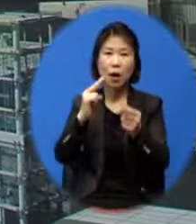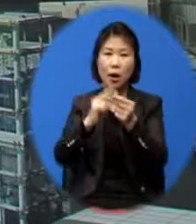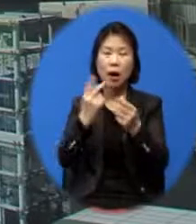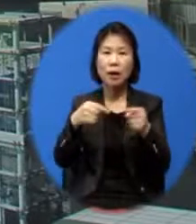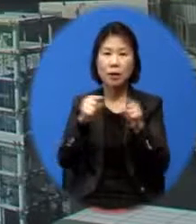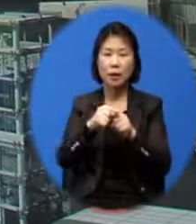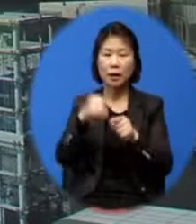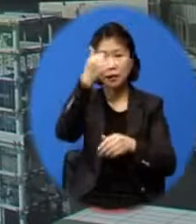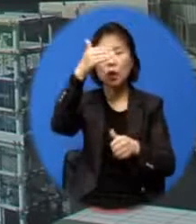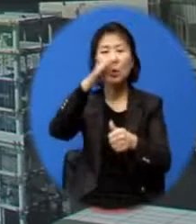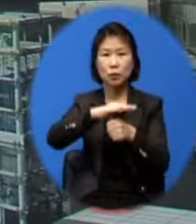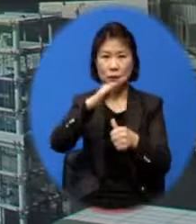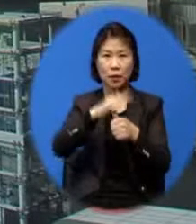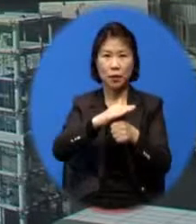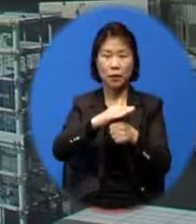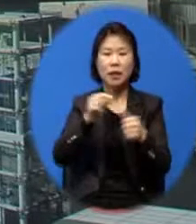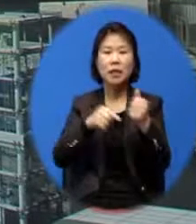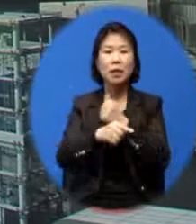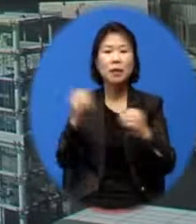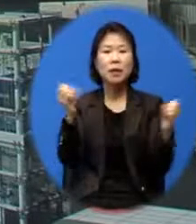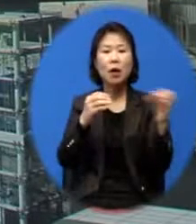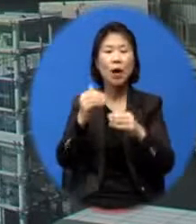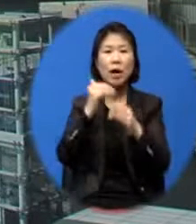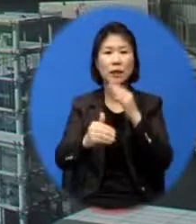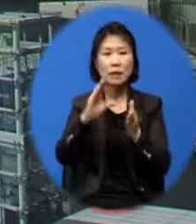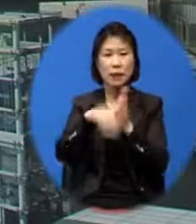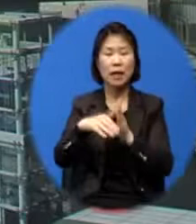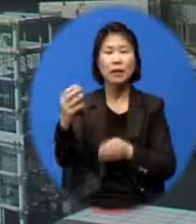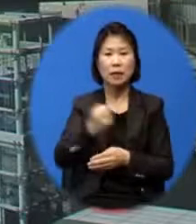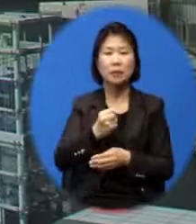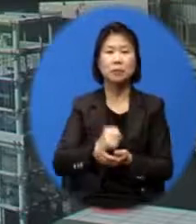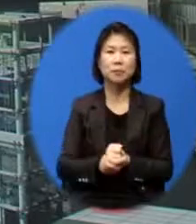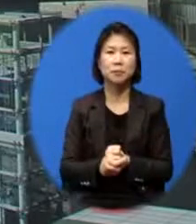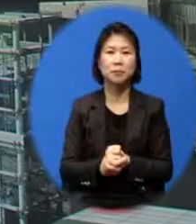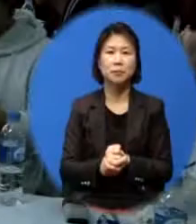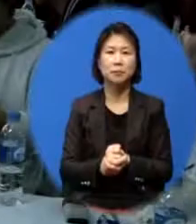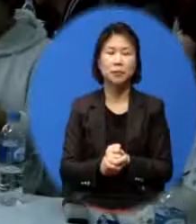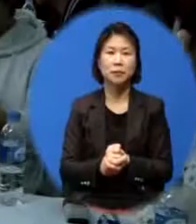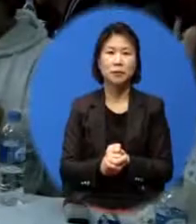청소년들과 의미 있는 소통의 시간을 가졌습니다. 자세한 소식 바로 전해드립니다.